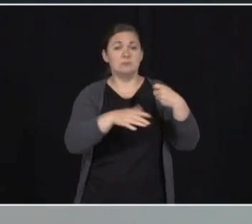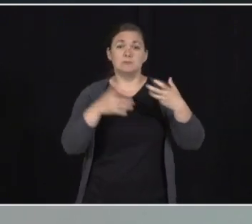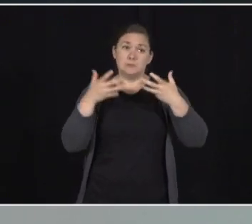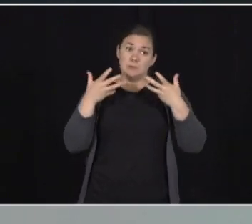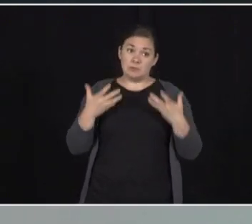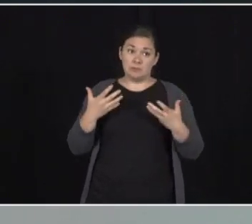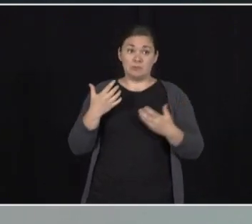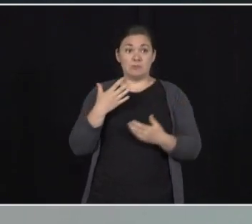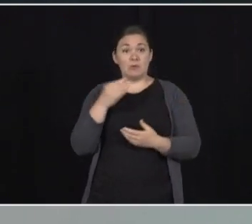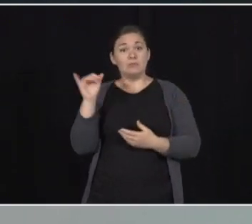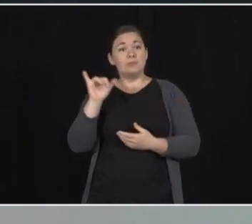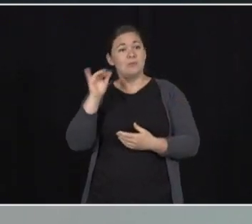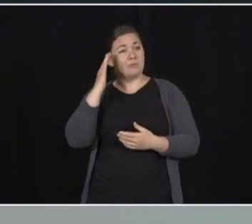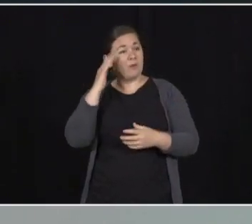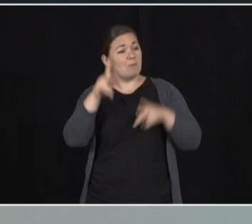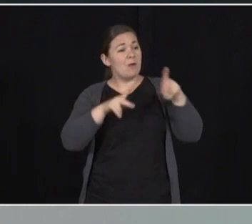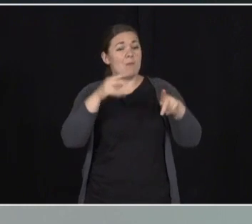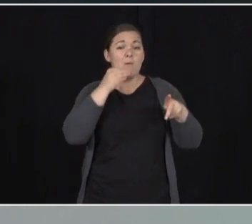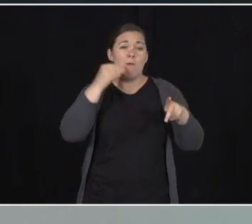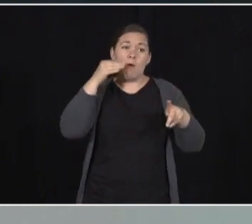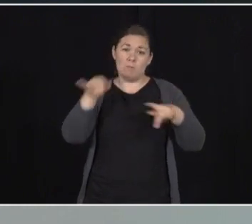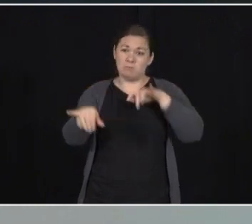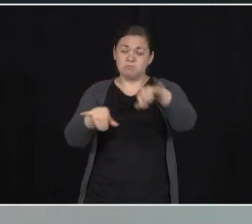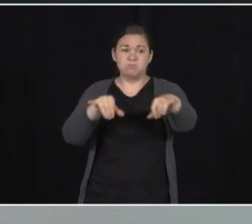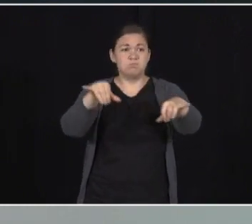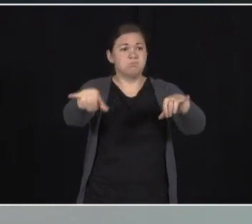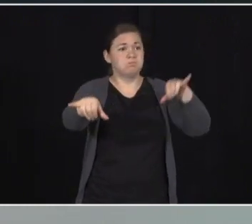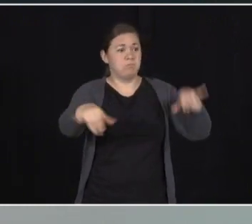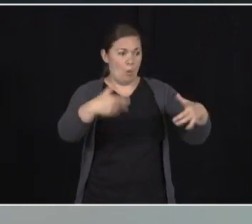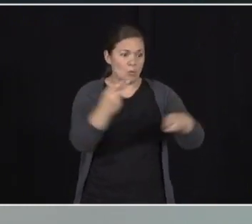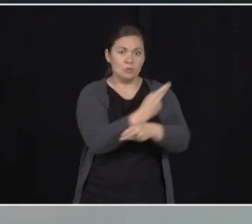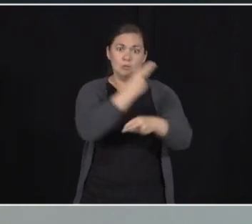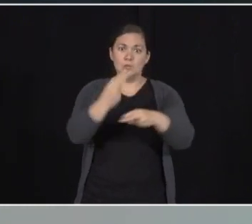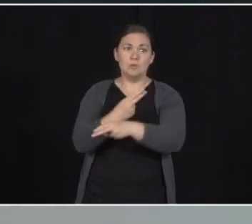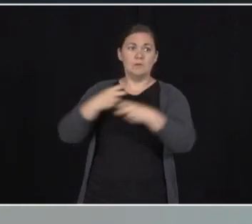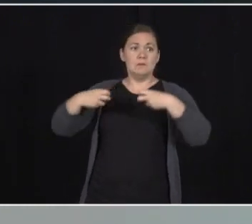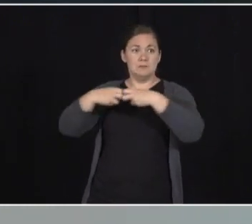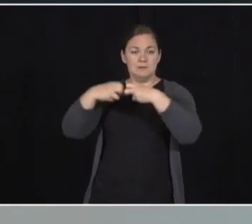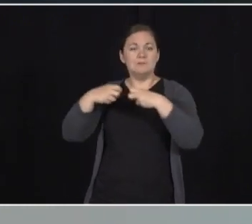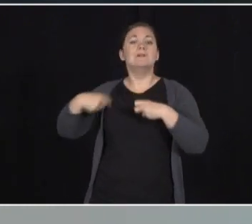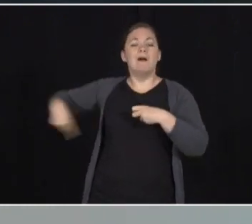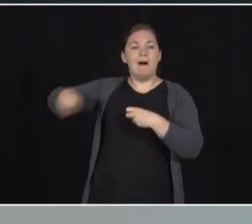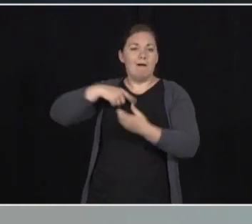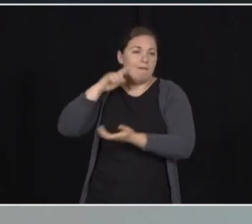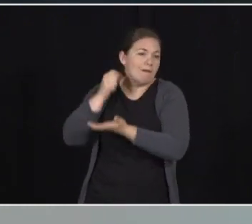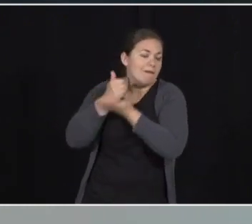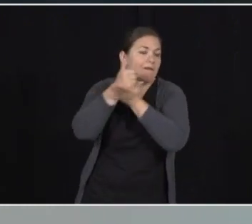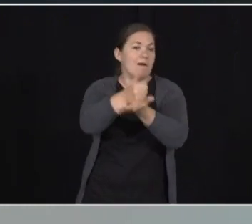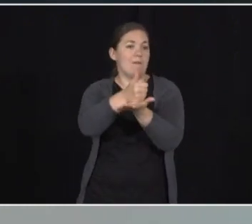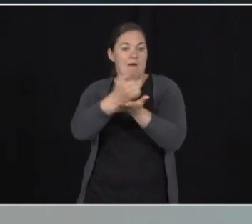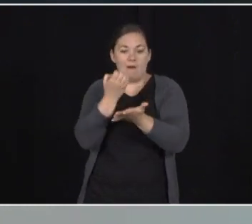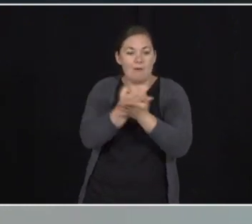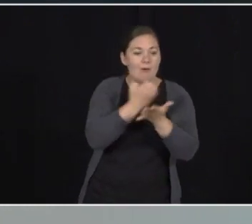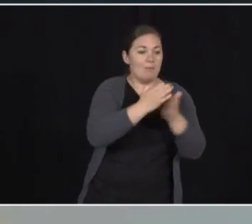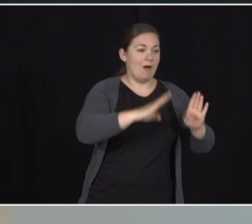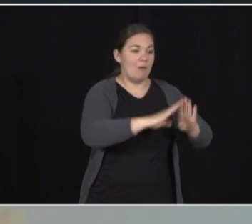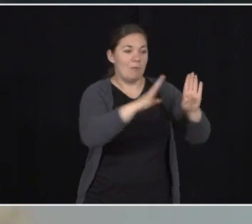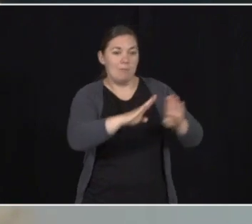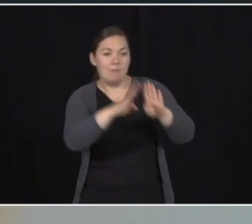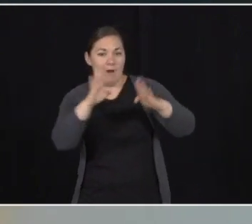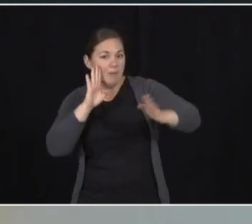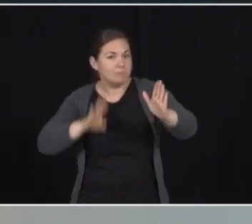homes and set a path forward as we recover, restart our economy. Thank you. Je vous